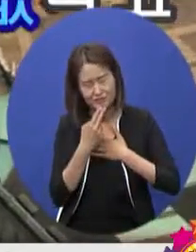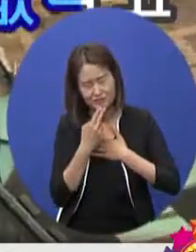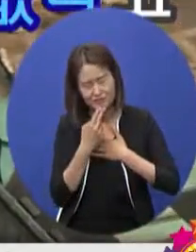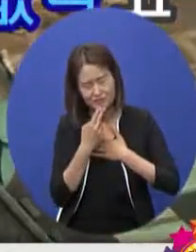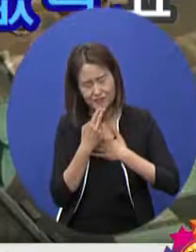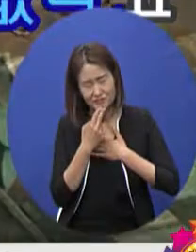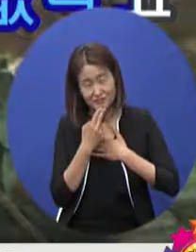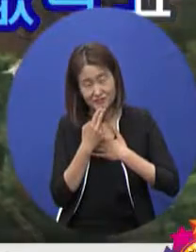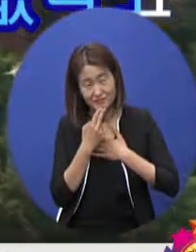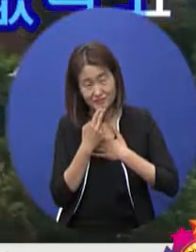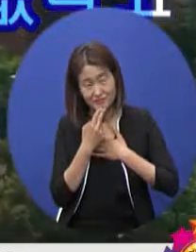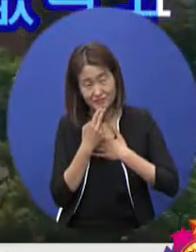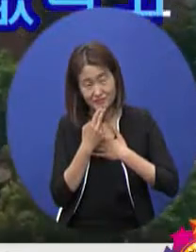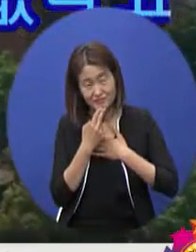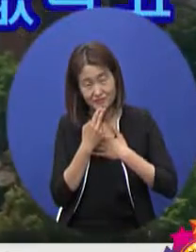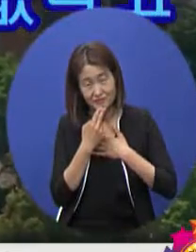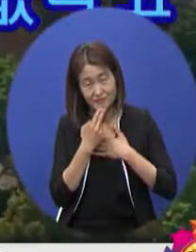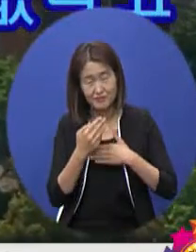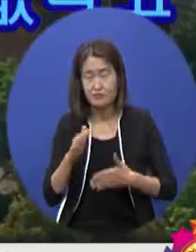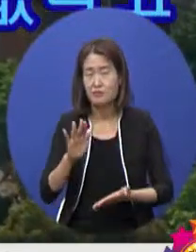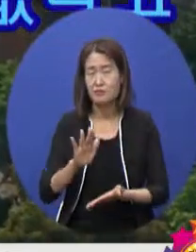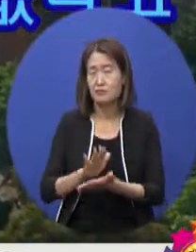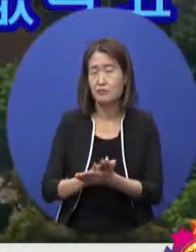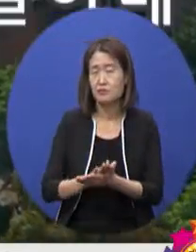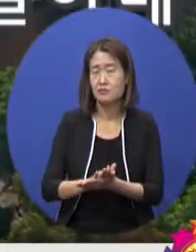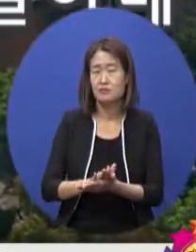나도 없다고